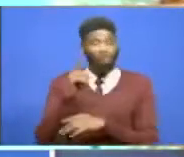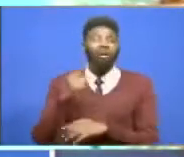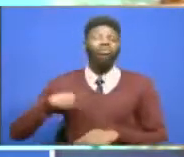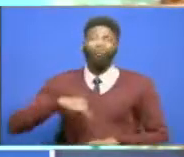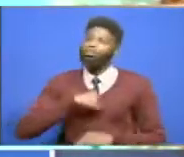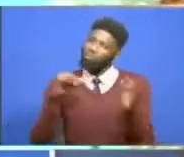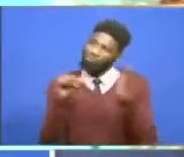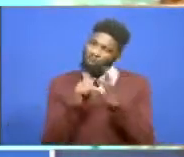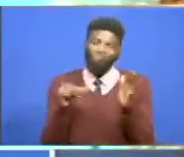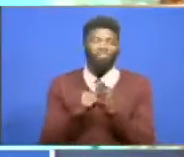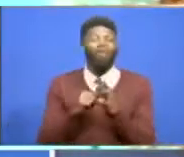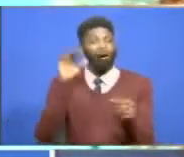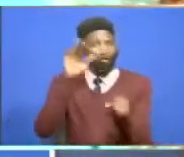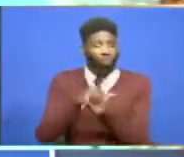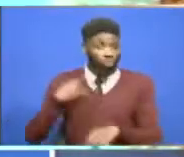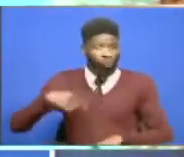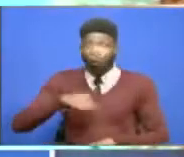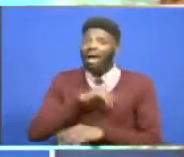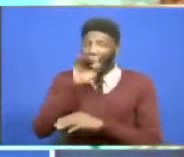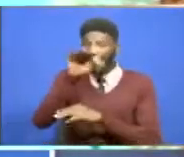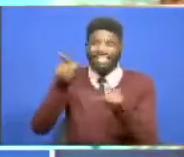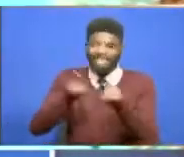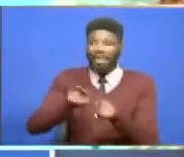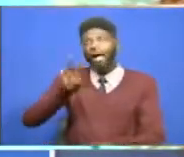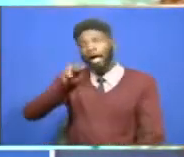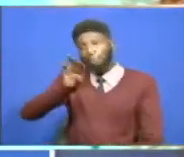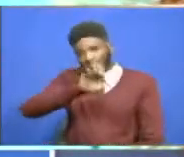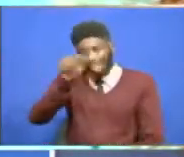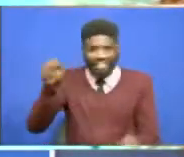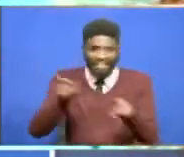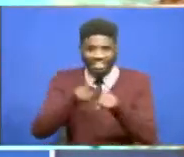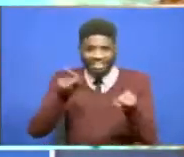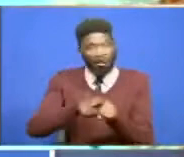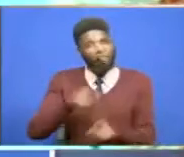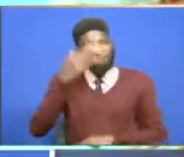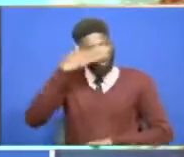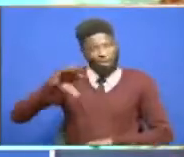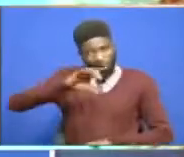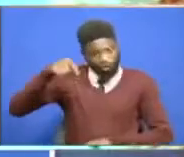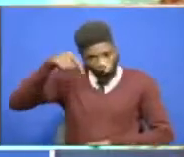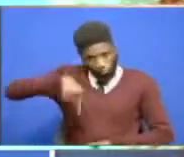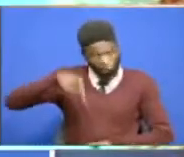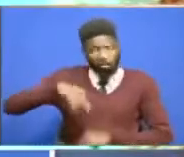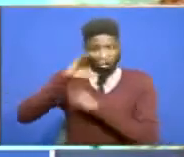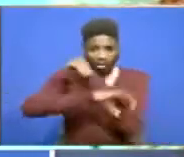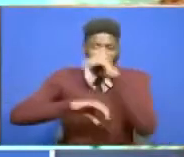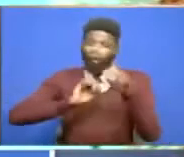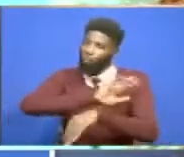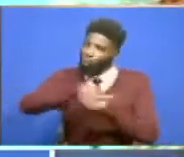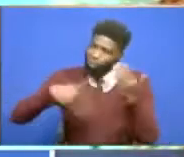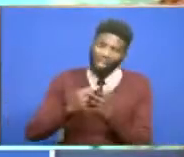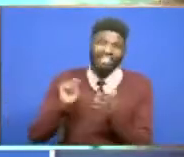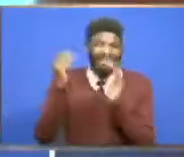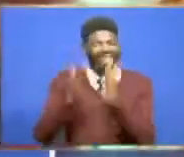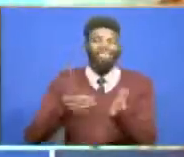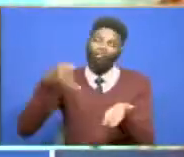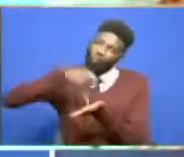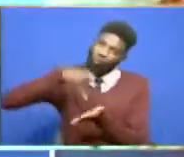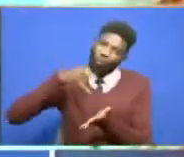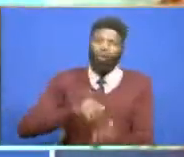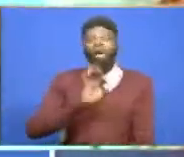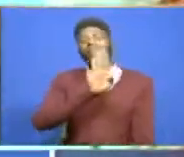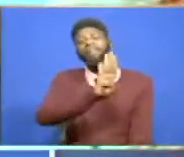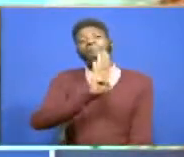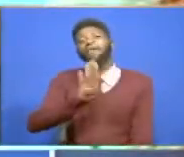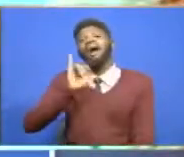sisi tunaomba kama MCAs, kama mabunge ya nchi hii, watu wote wa Kenya to be involved in the BBI process, because